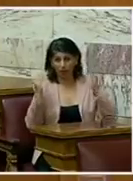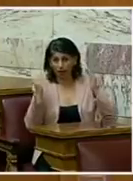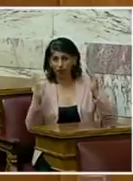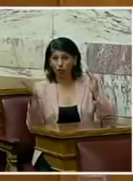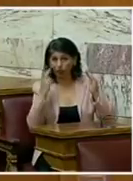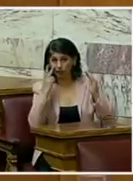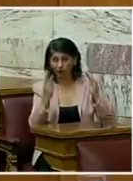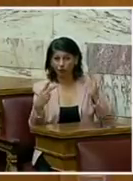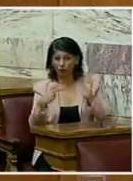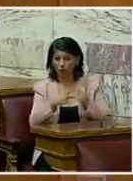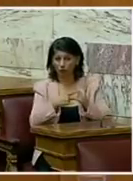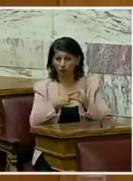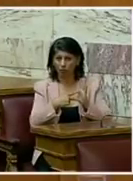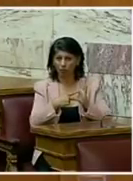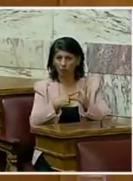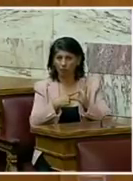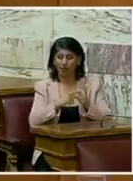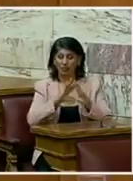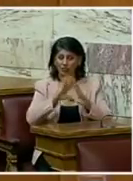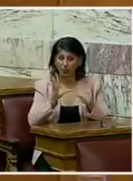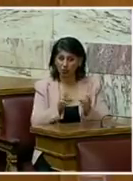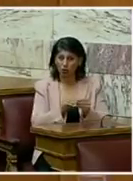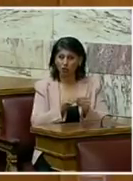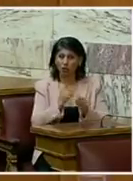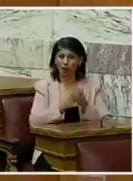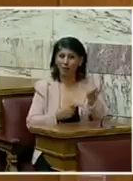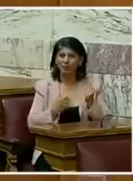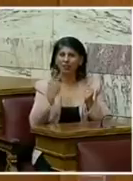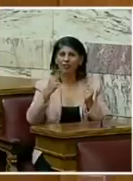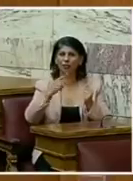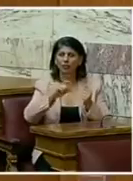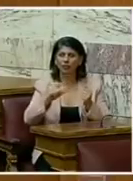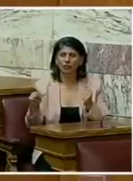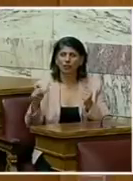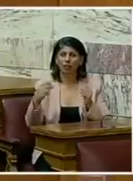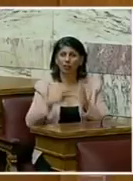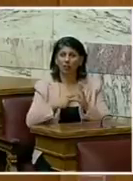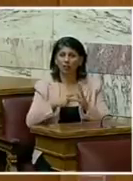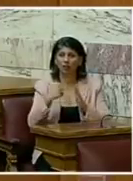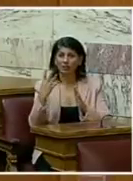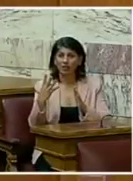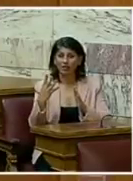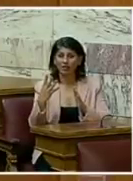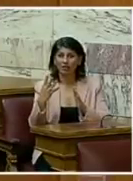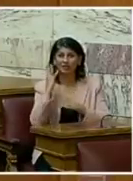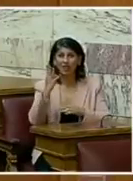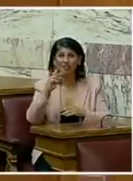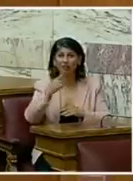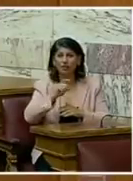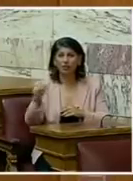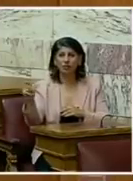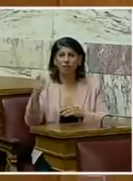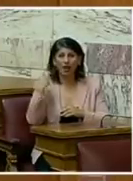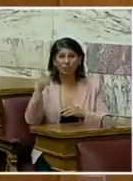ότι το 2000 το συνολικό έλλειμμα στην υγεία ήταν 2 δις, το 2004 σε 2 χρόνια 4 δις, 100%